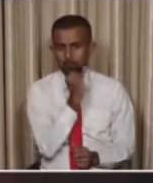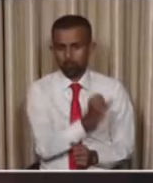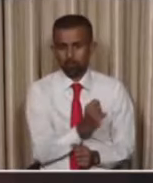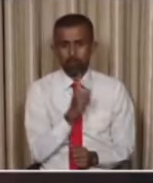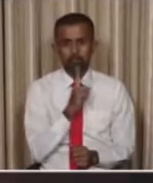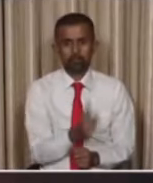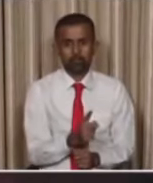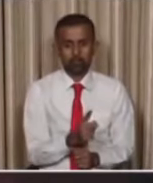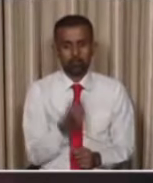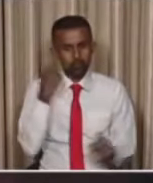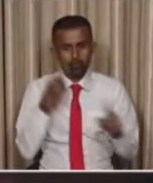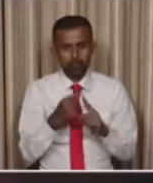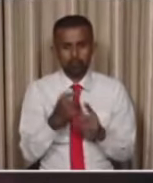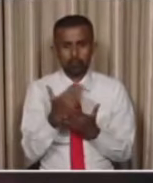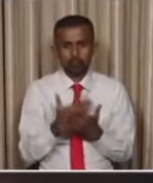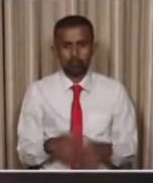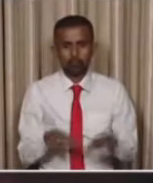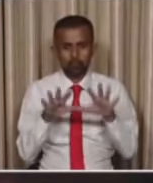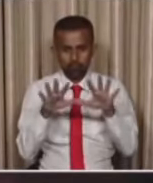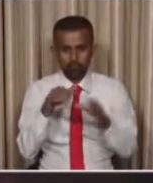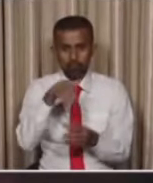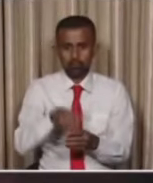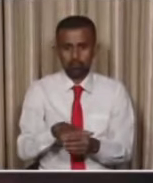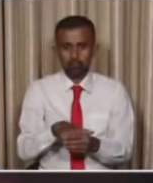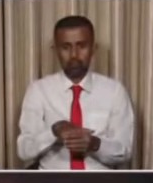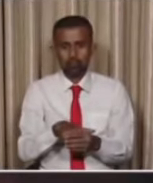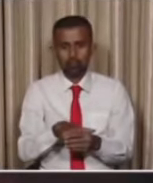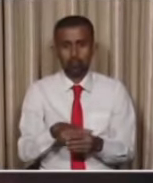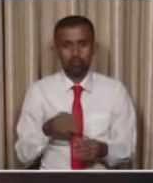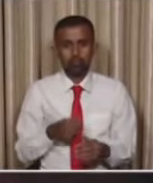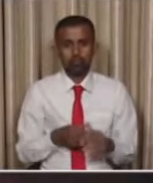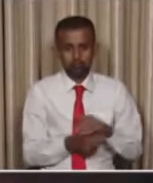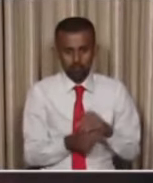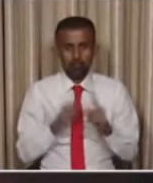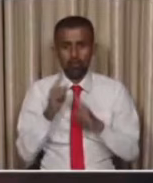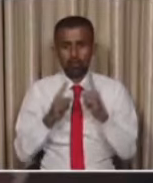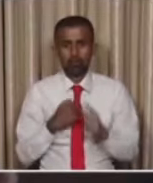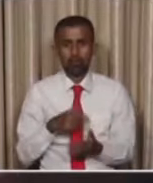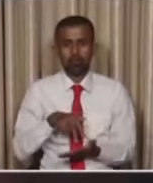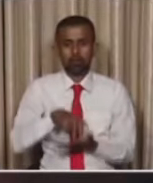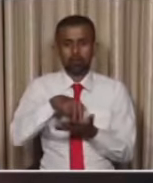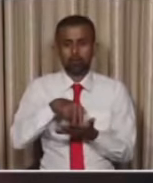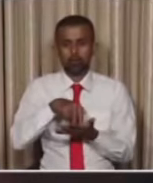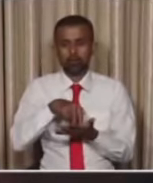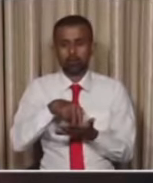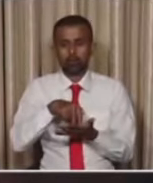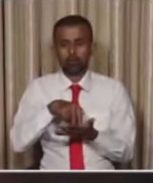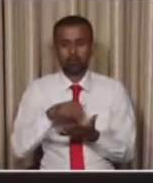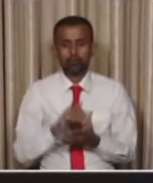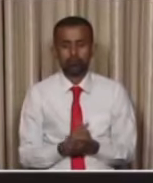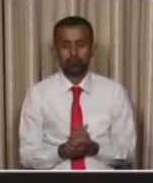කරලා ඒ පිළිබඳව කරුණු ඉදිරිපත් කිරීම තුළ ඒකට මම නැගිට්ටේ. නෑ ගරු විපක්ෂ